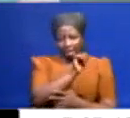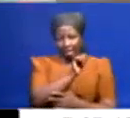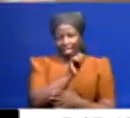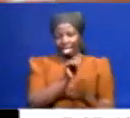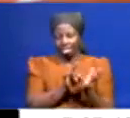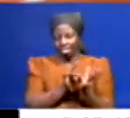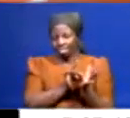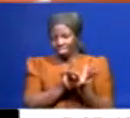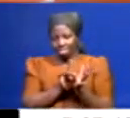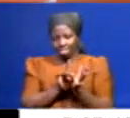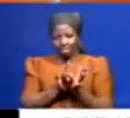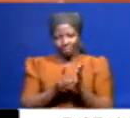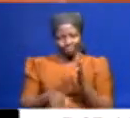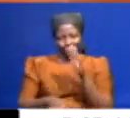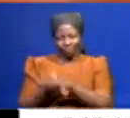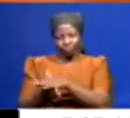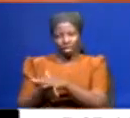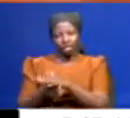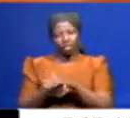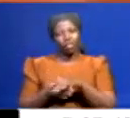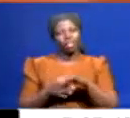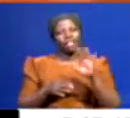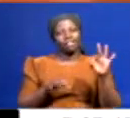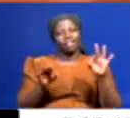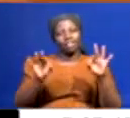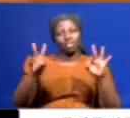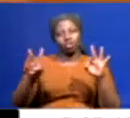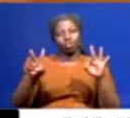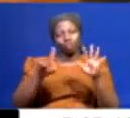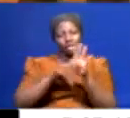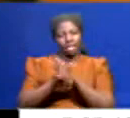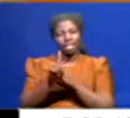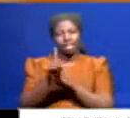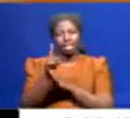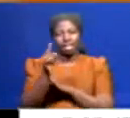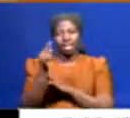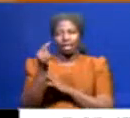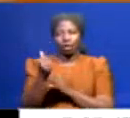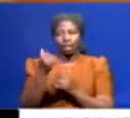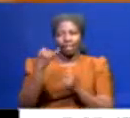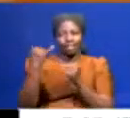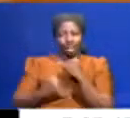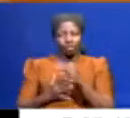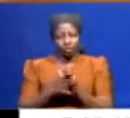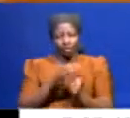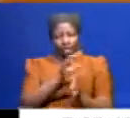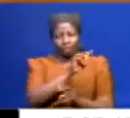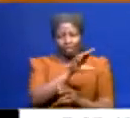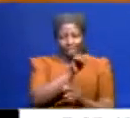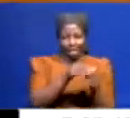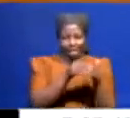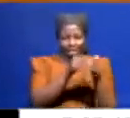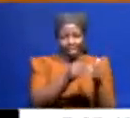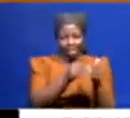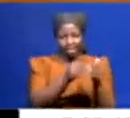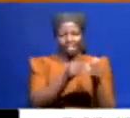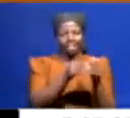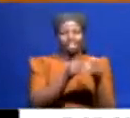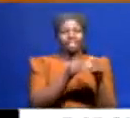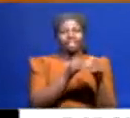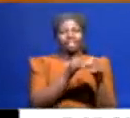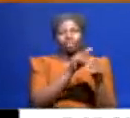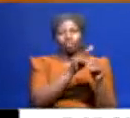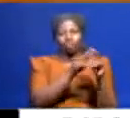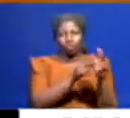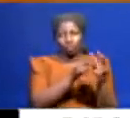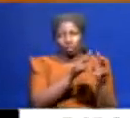Algeria seti 3-2 katika robo fainali. MCA ilitawala seti ya kwanza na kushinda kwa alama 25-22. KCB